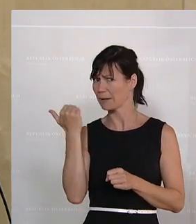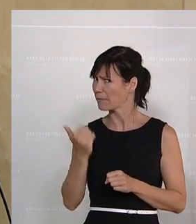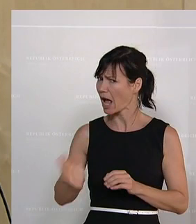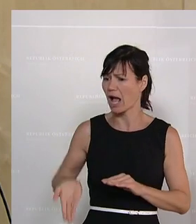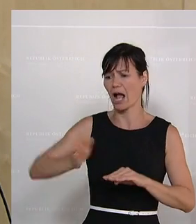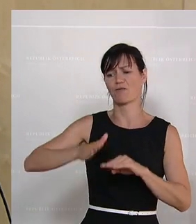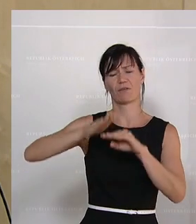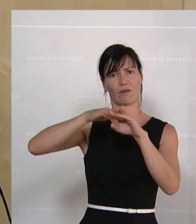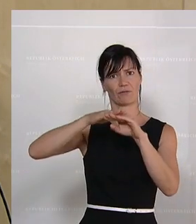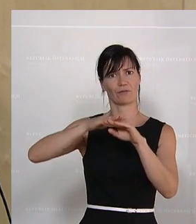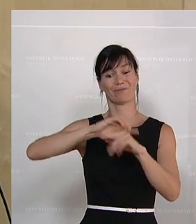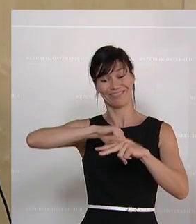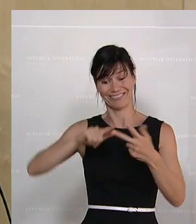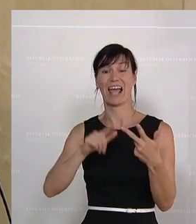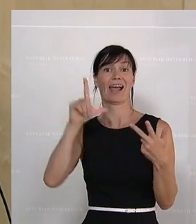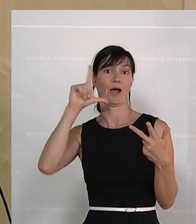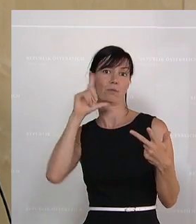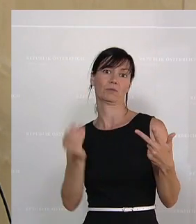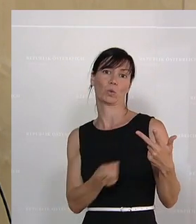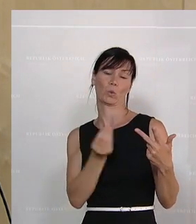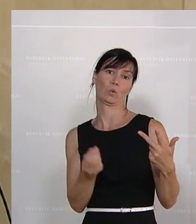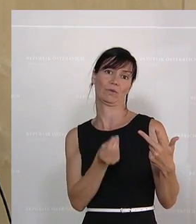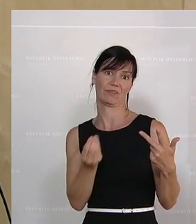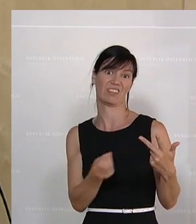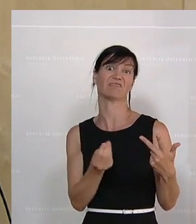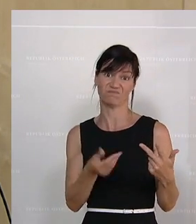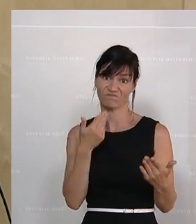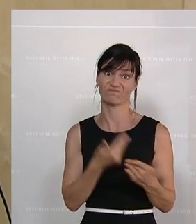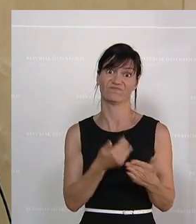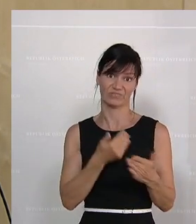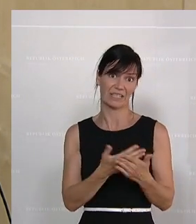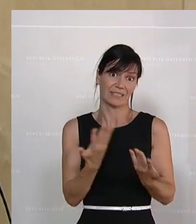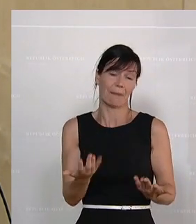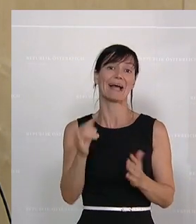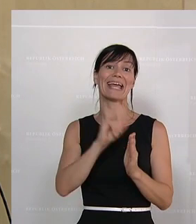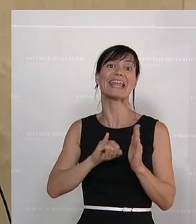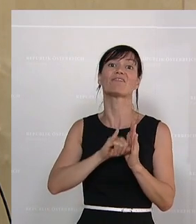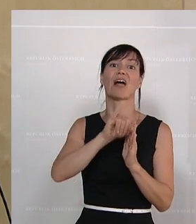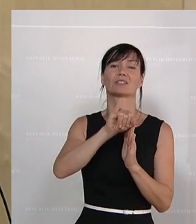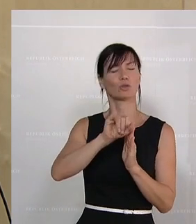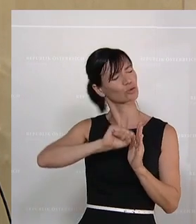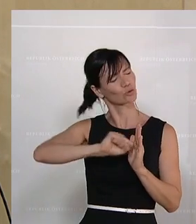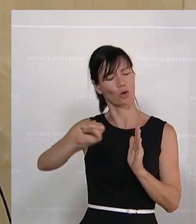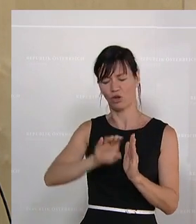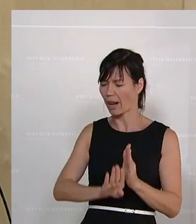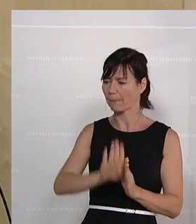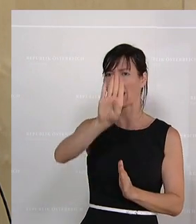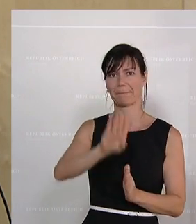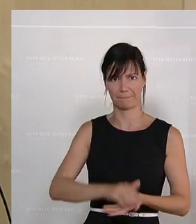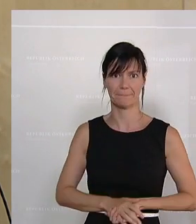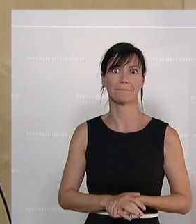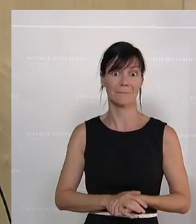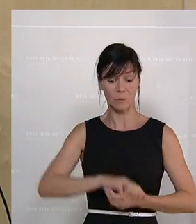die drei großen faktoren die drei großen ursachen die diese inflation angetrieben haben und das sind